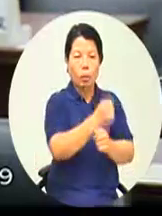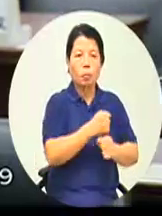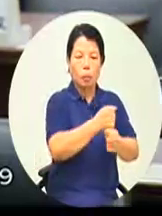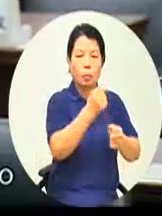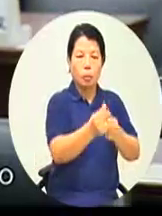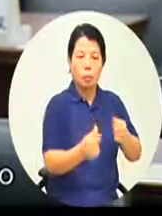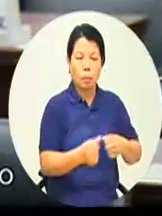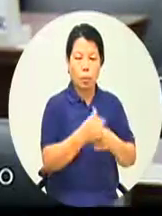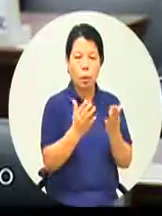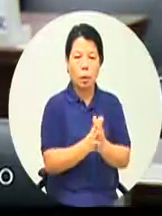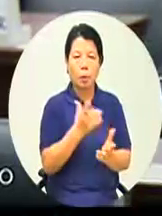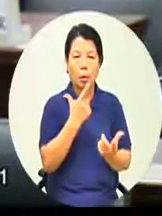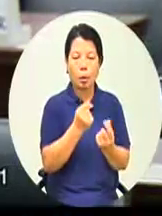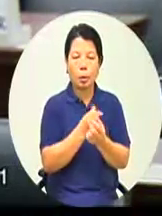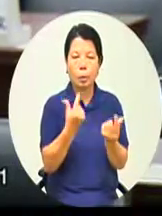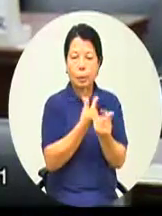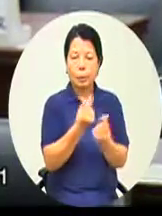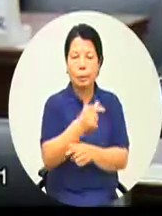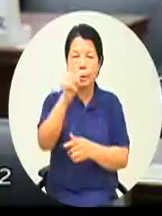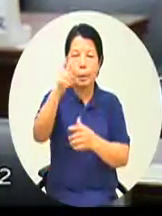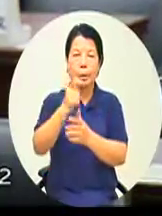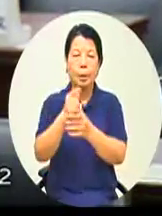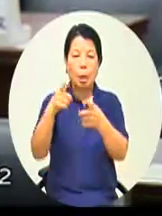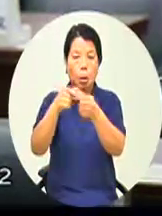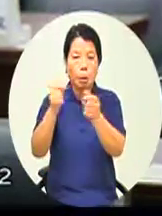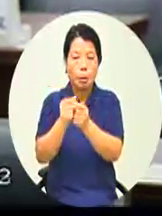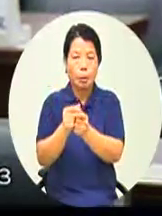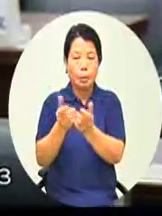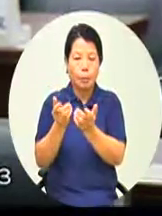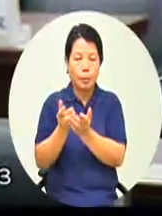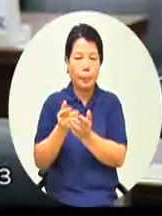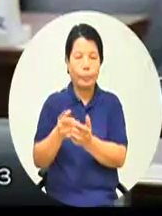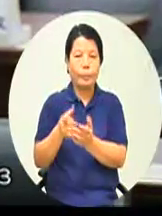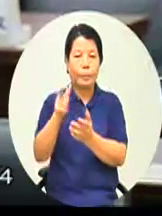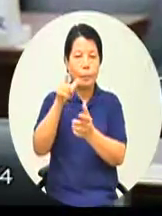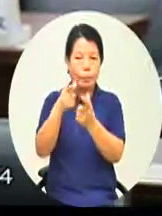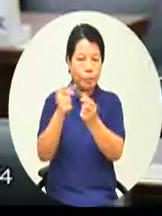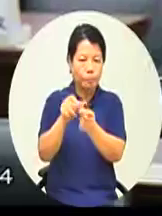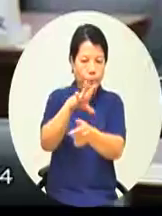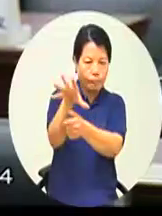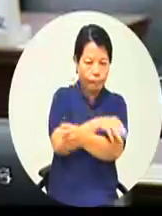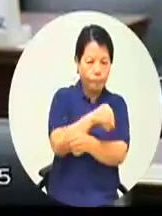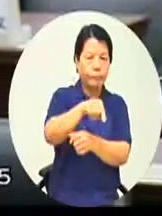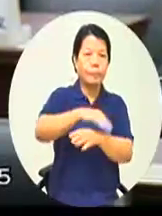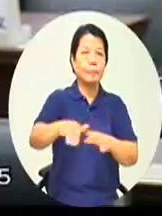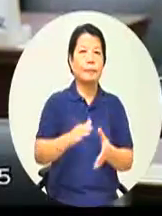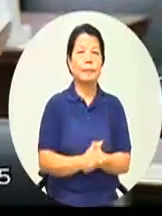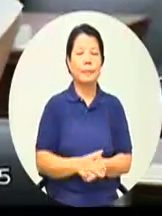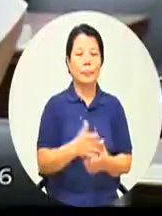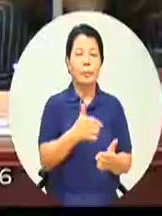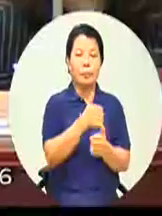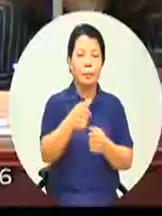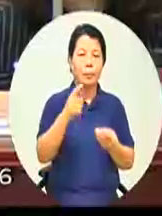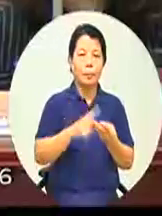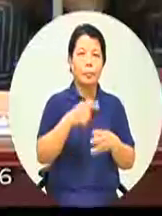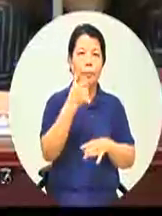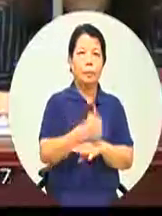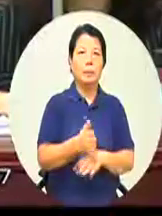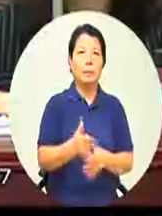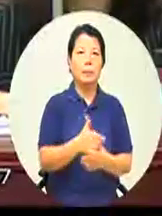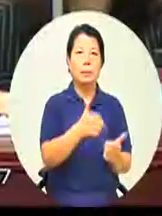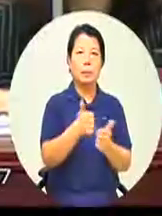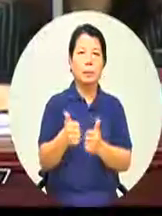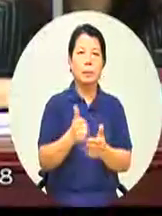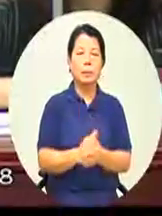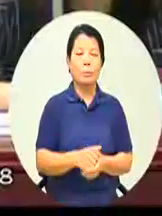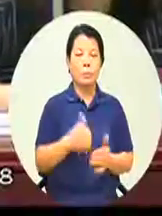来约到小尊啊呢？请局长回答一下。 来，代理局长。 谢谢主席，谢谢沈议员哦，谢谢沈议